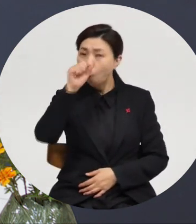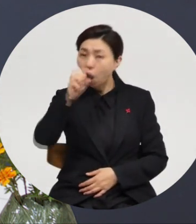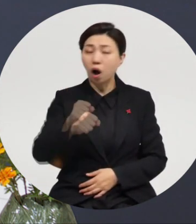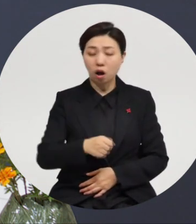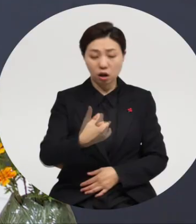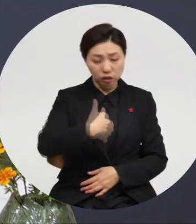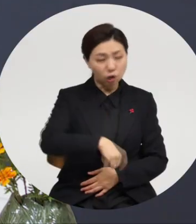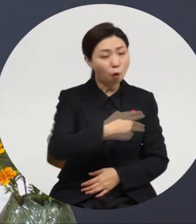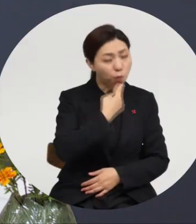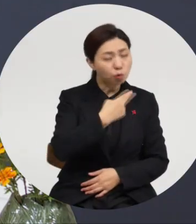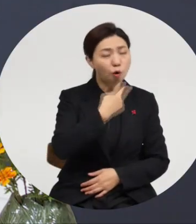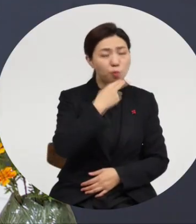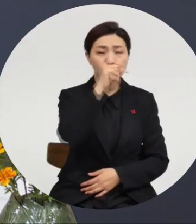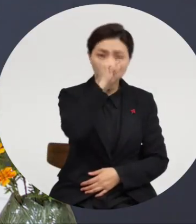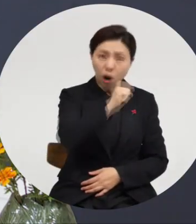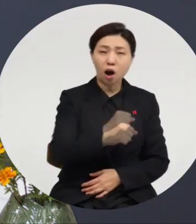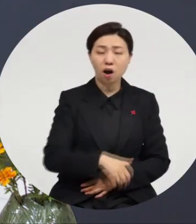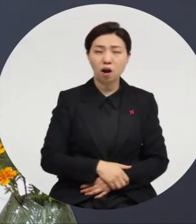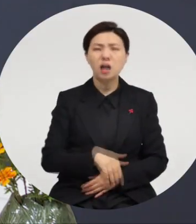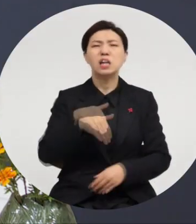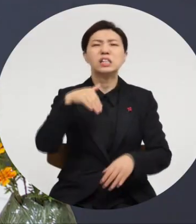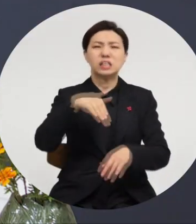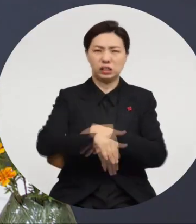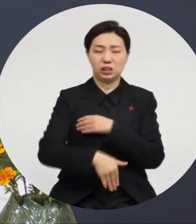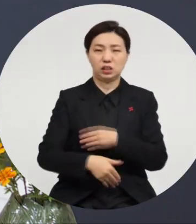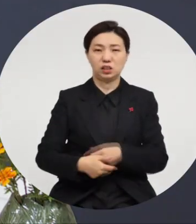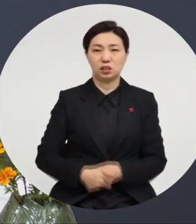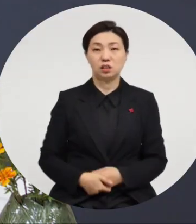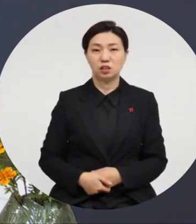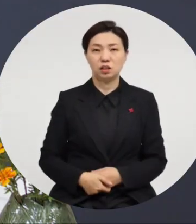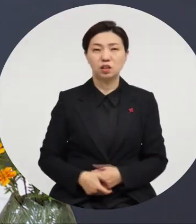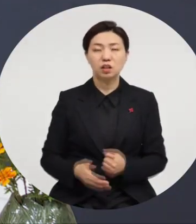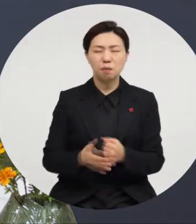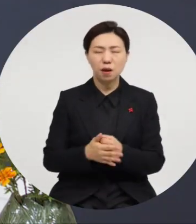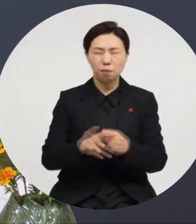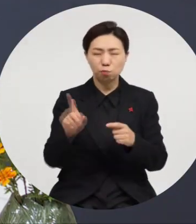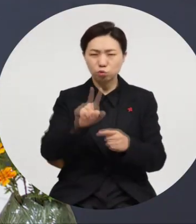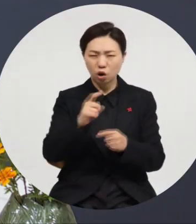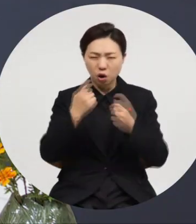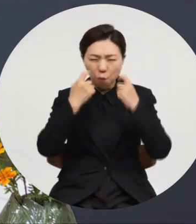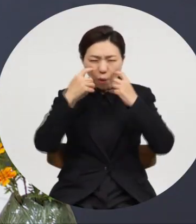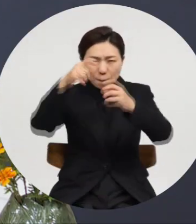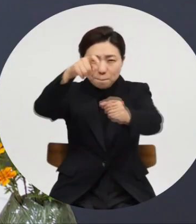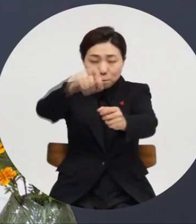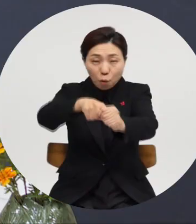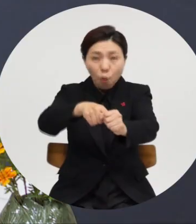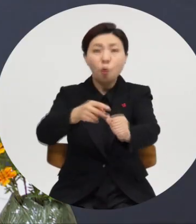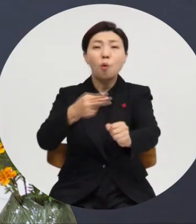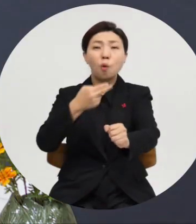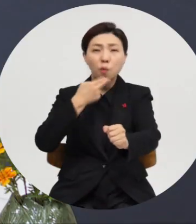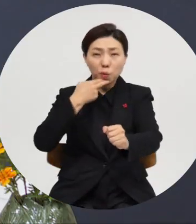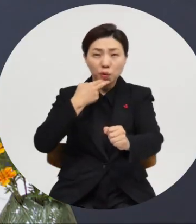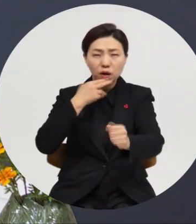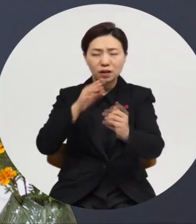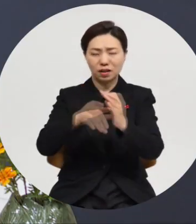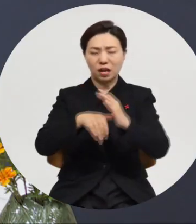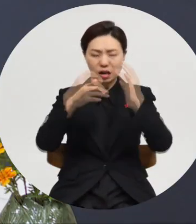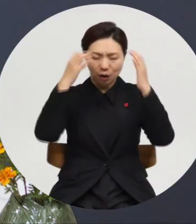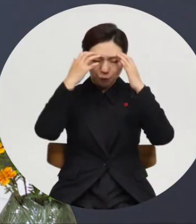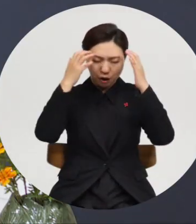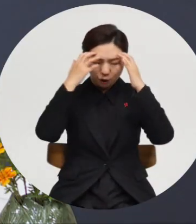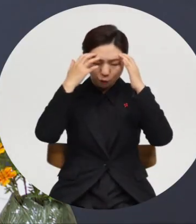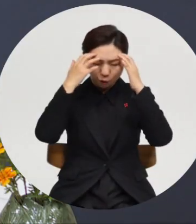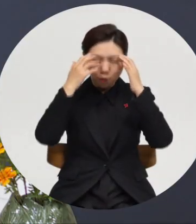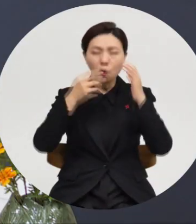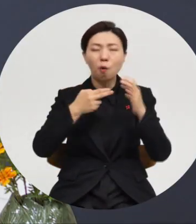좋고 없으면 없어서 좋다. 그런 의미에서 목적, 의도를 두지 않을 때